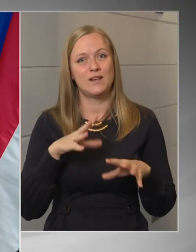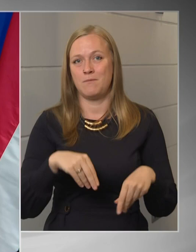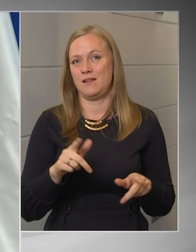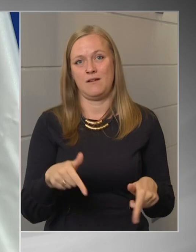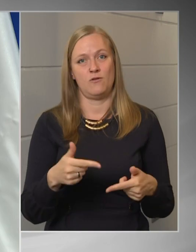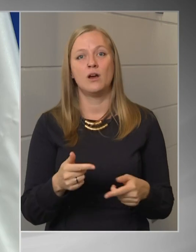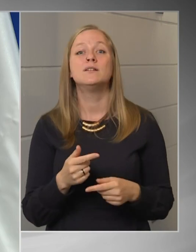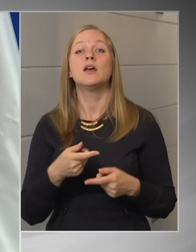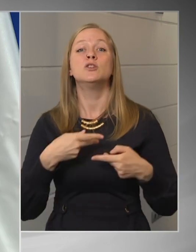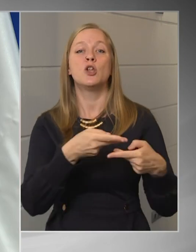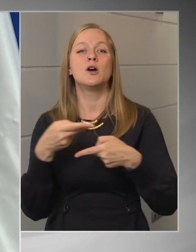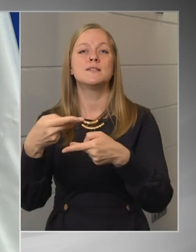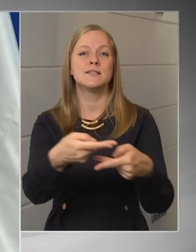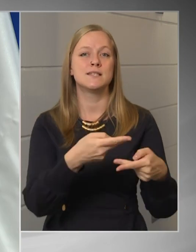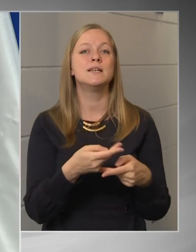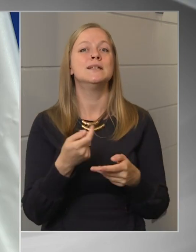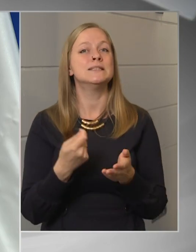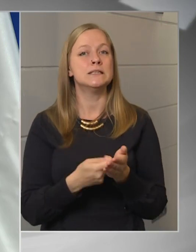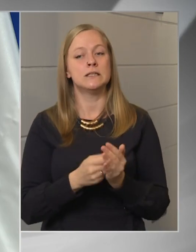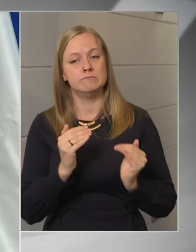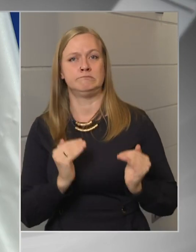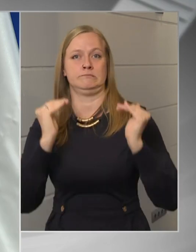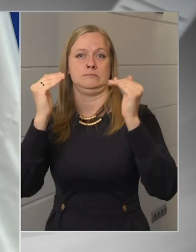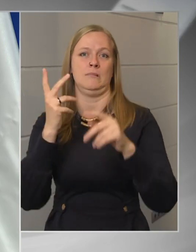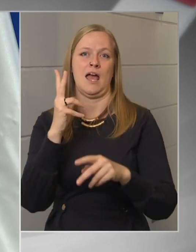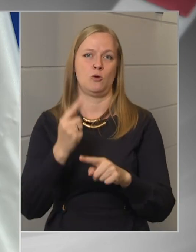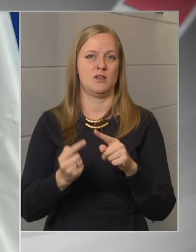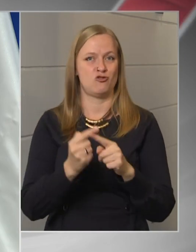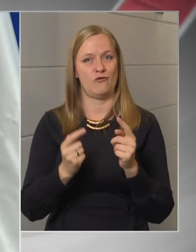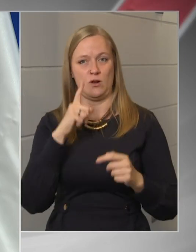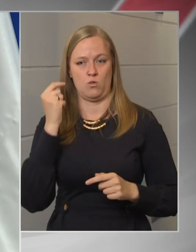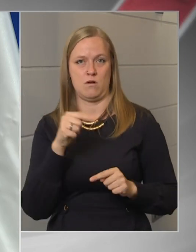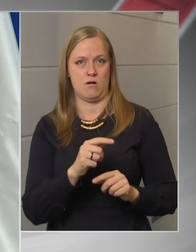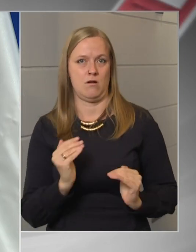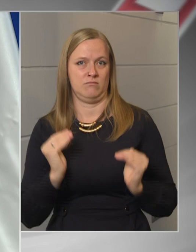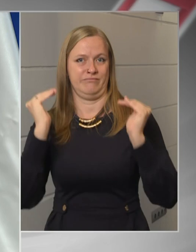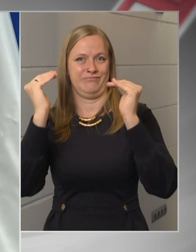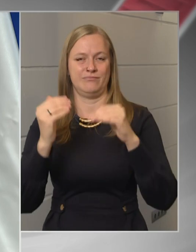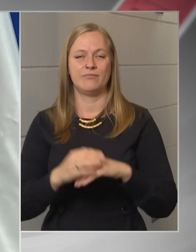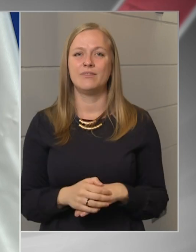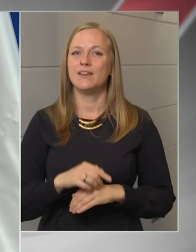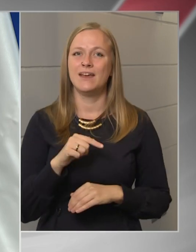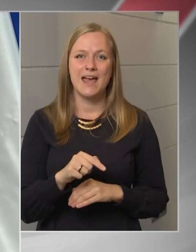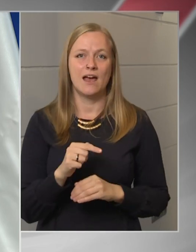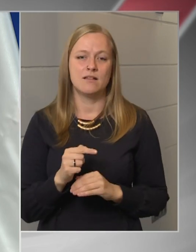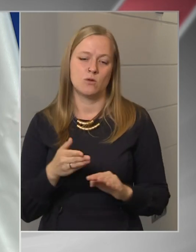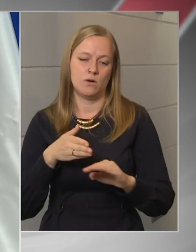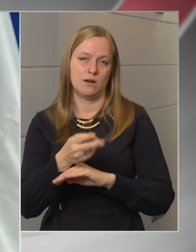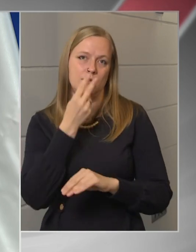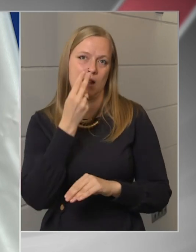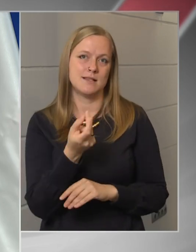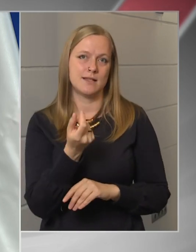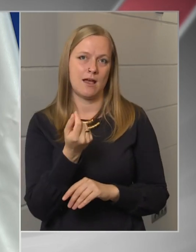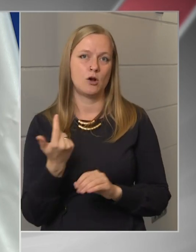tranziddiat Ukrajna 3,5 szeresére emeli meg. Ez aztán közvetlenül a magyar üzemanyag árakban is megnyilvánul.